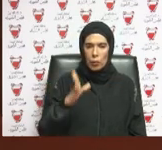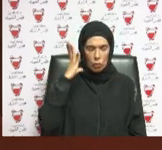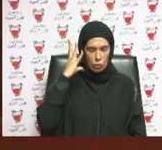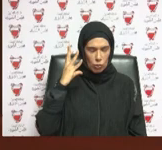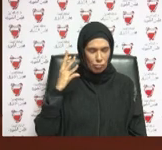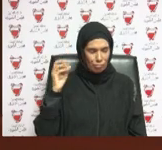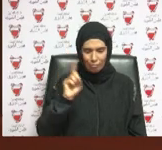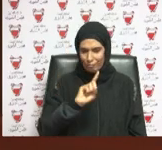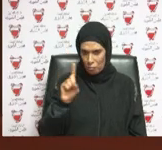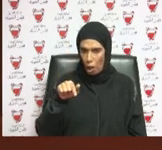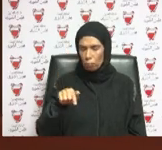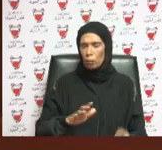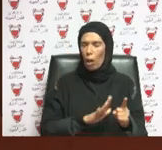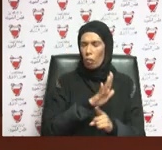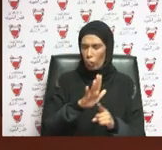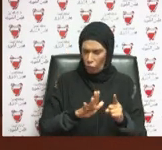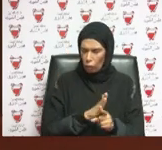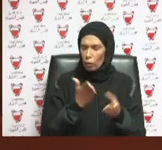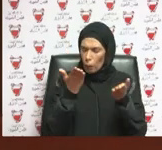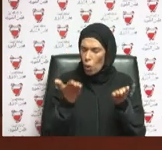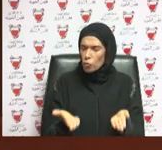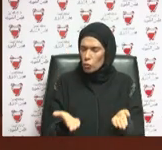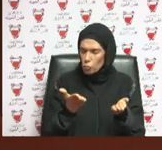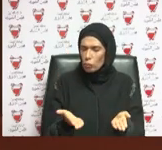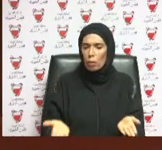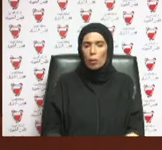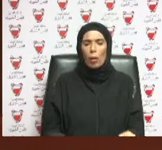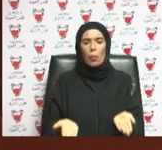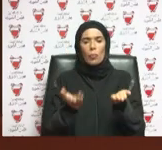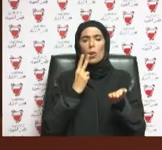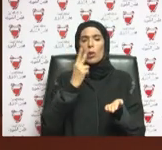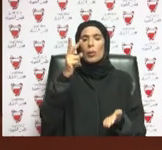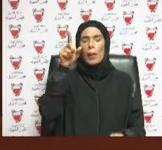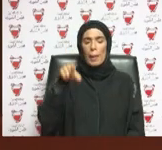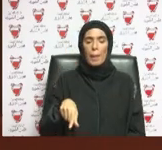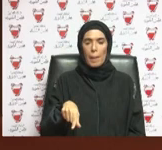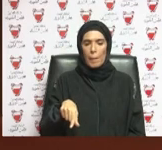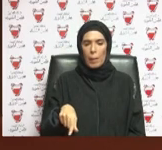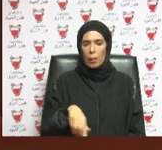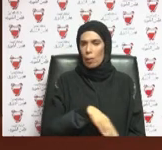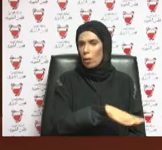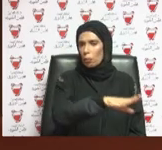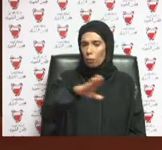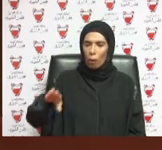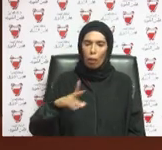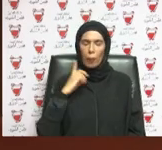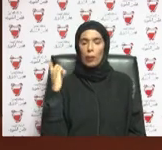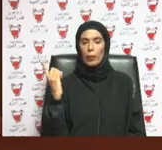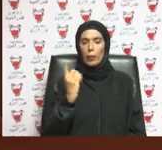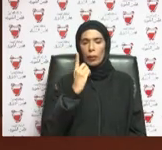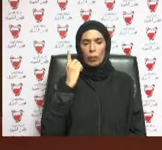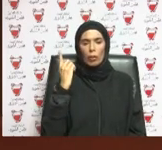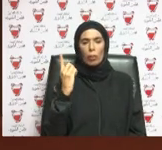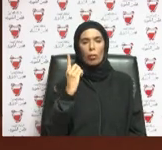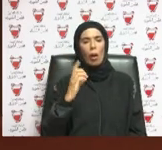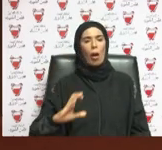إن آثاره موجودة، وهذه النهضة التي نشاهدها اليوم ويشاهدها العالم أجمع تدل